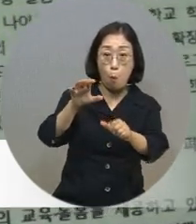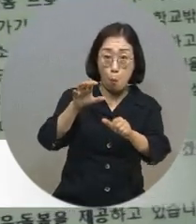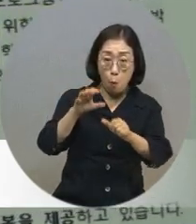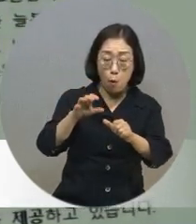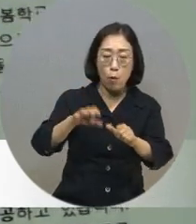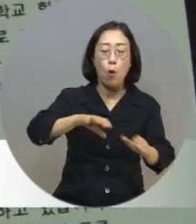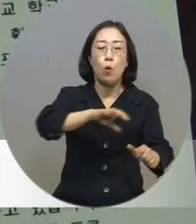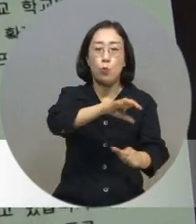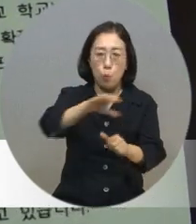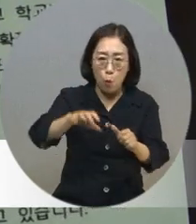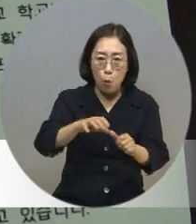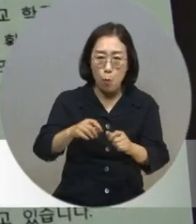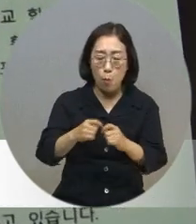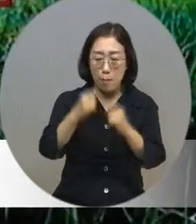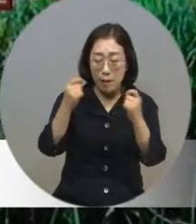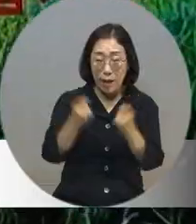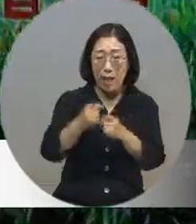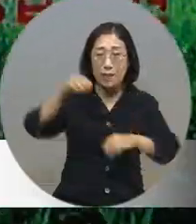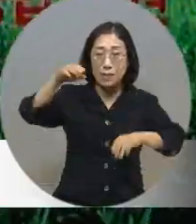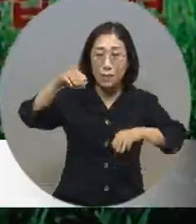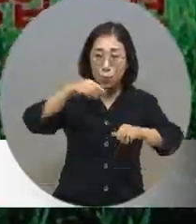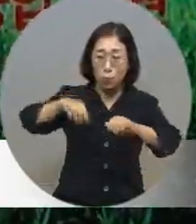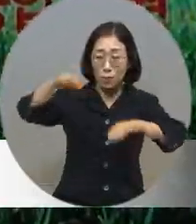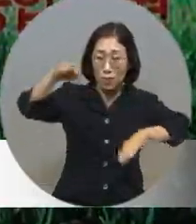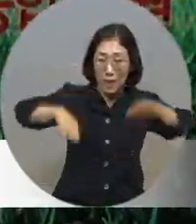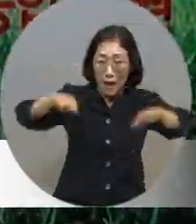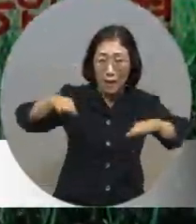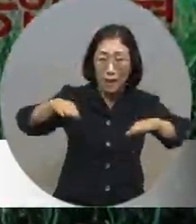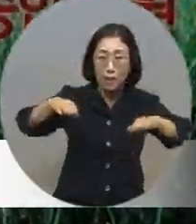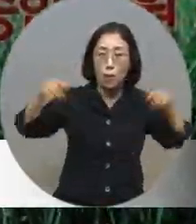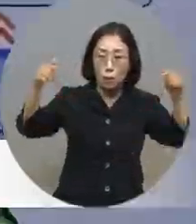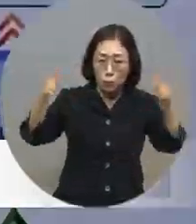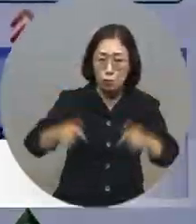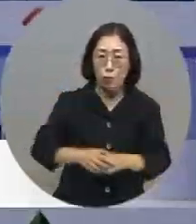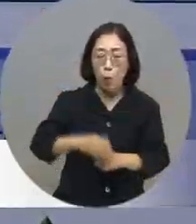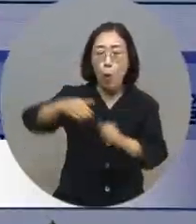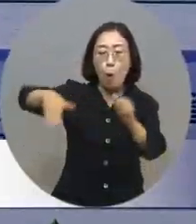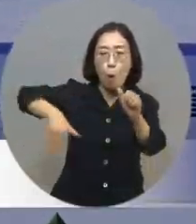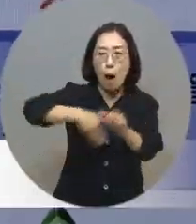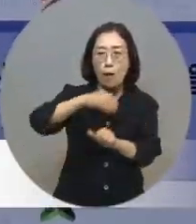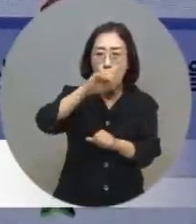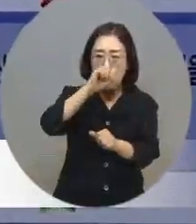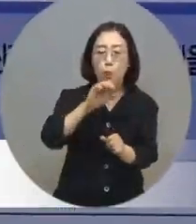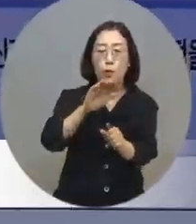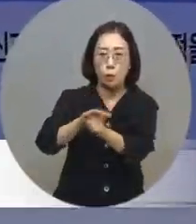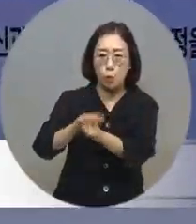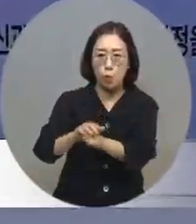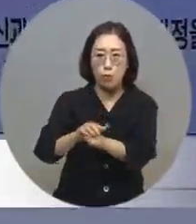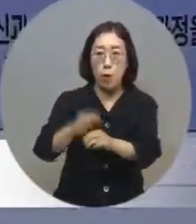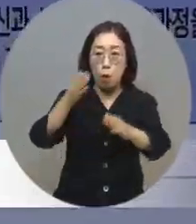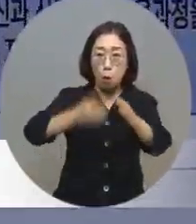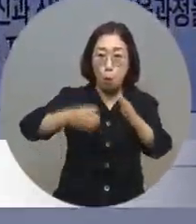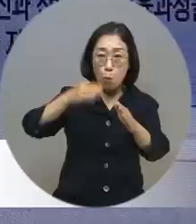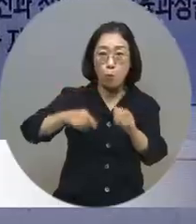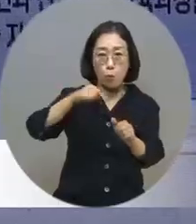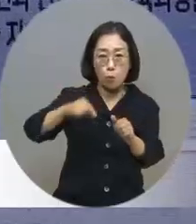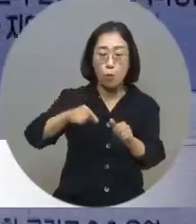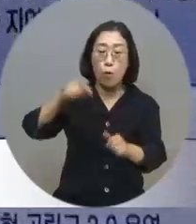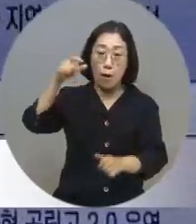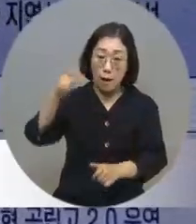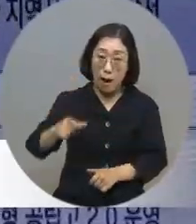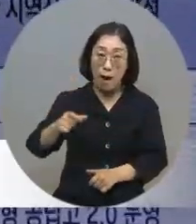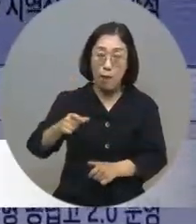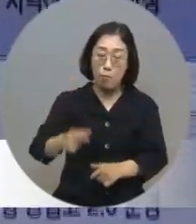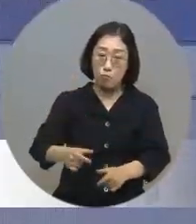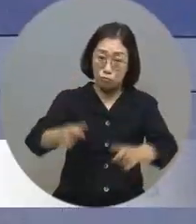돌봄과 사교육 격차 해소 아이키우기 좋은 환경 조성 지역 공교육 강화 등 지자체와 지역